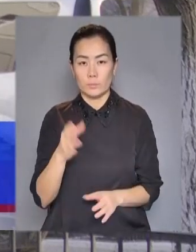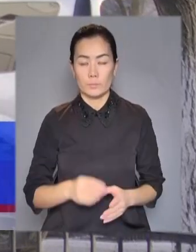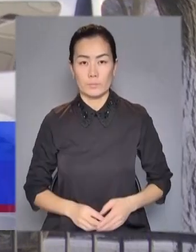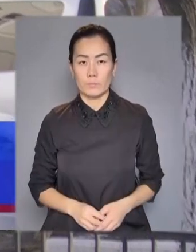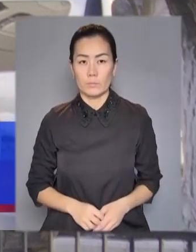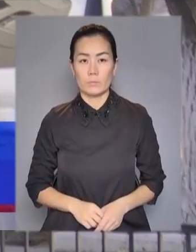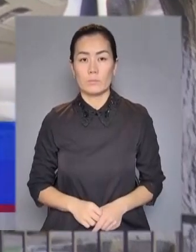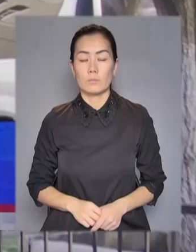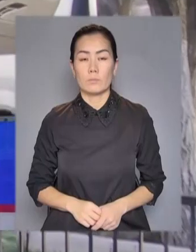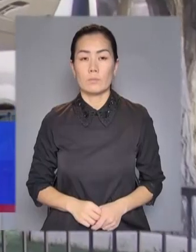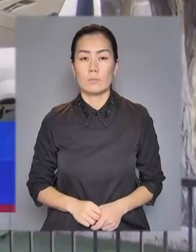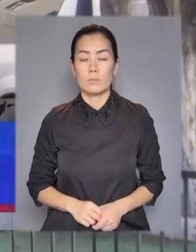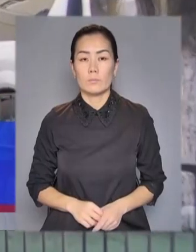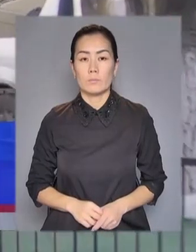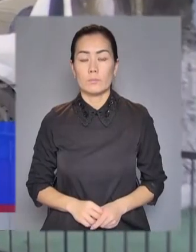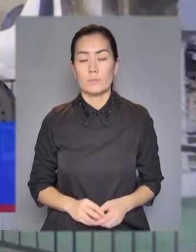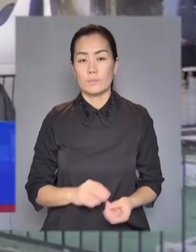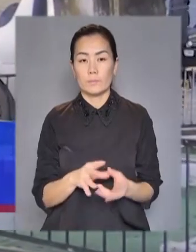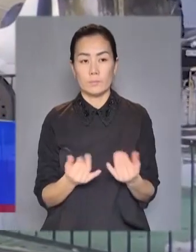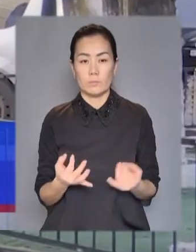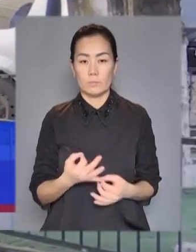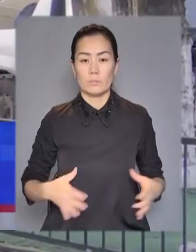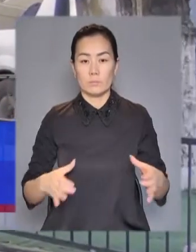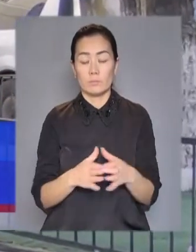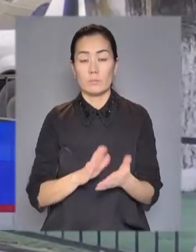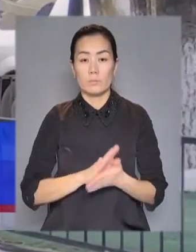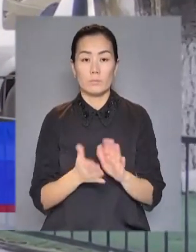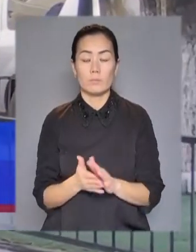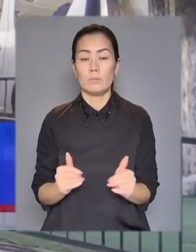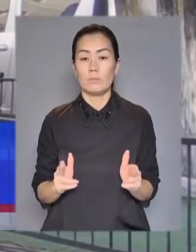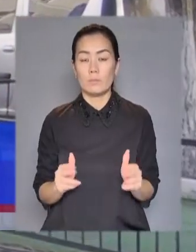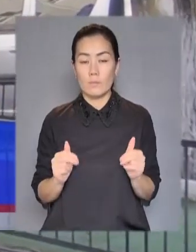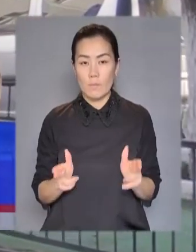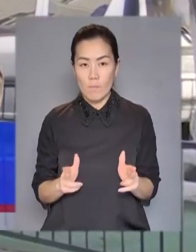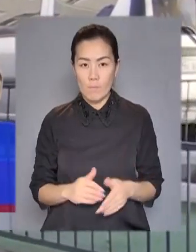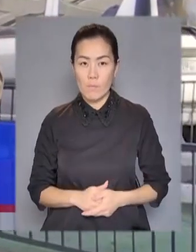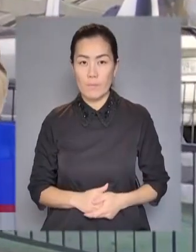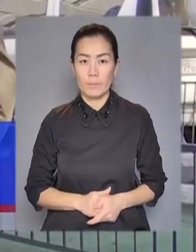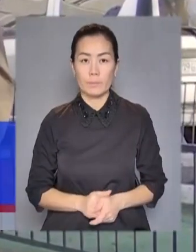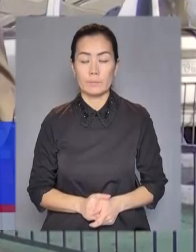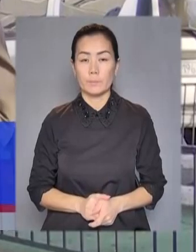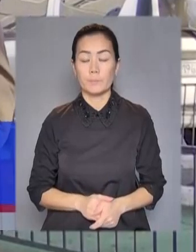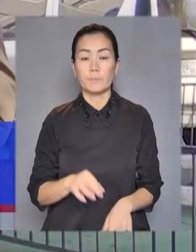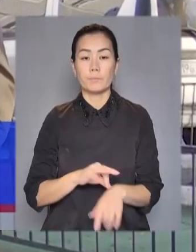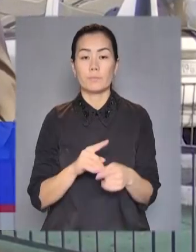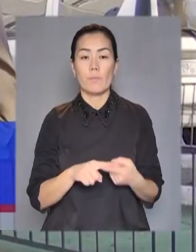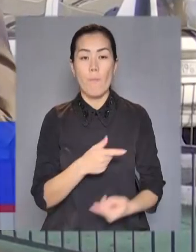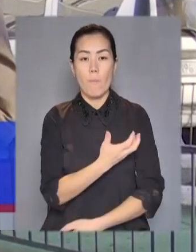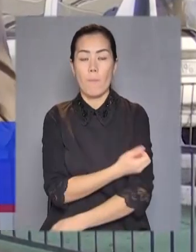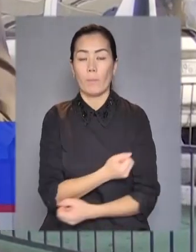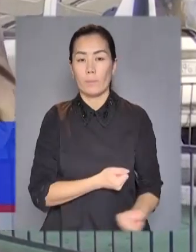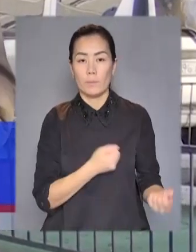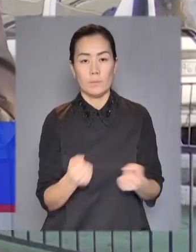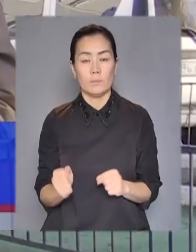болады. Қадыржан Мақсотұлы, жалпы қазір облыста эпидахуалдың жағдайы қалай? Ал осы келіп жатқан вакцина